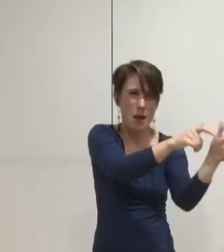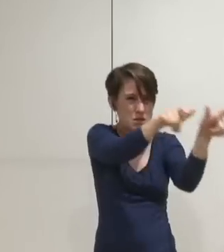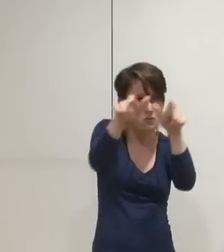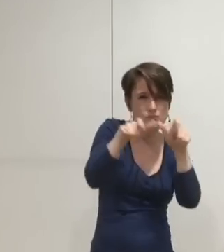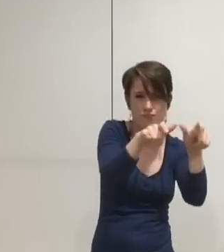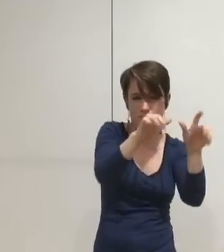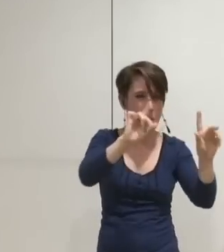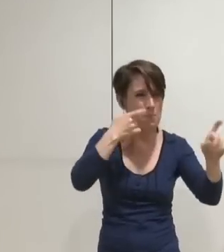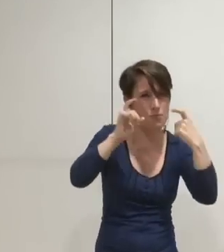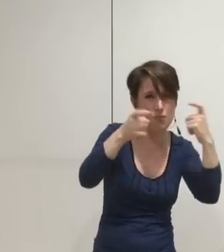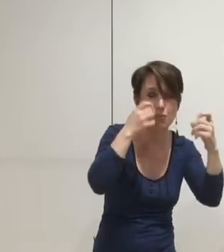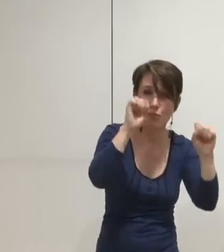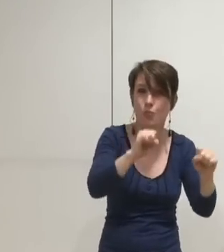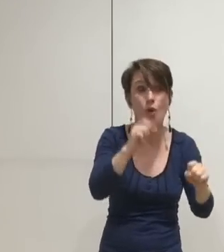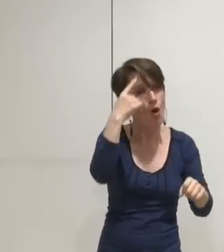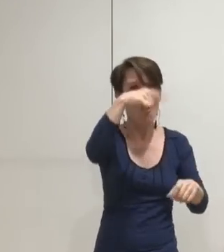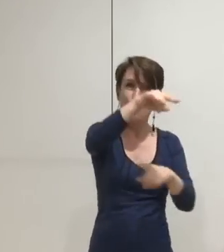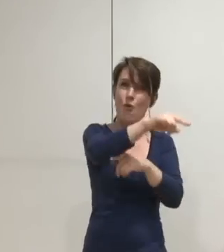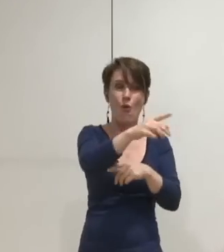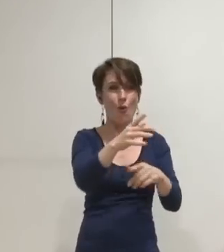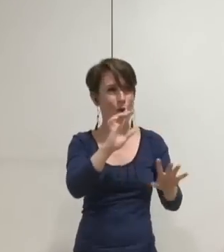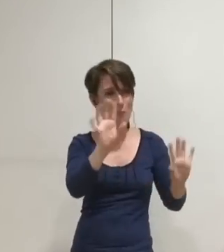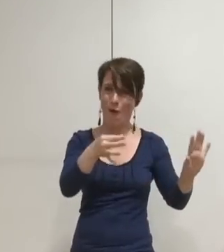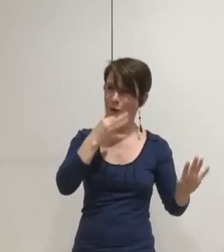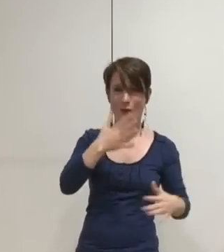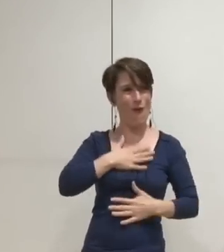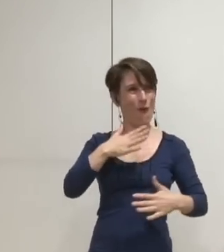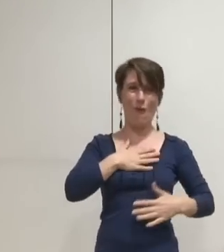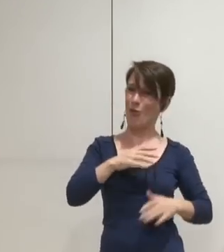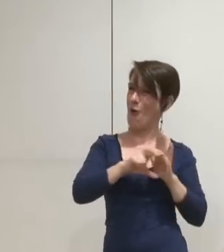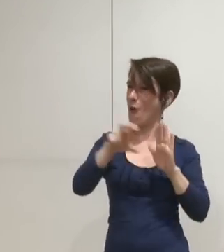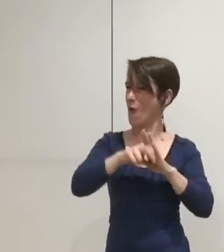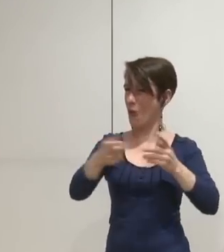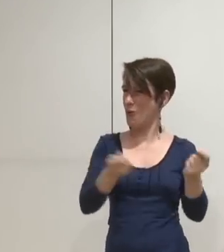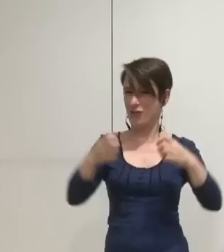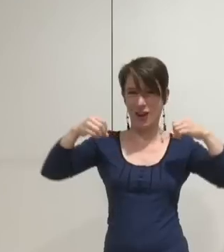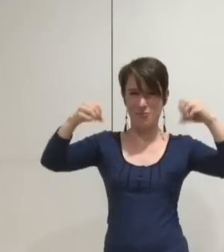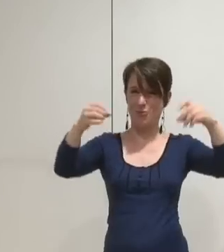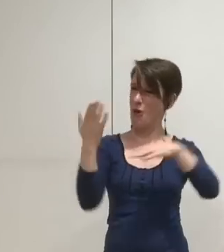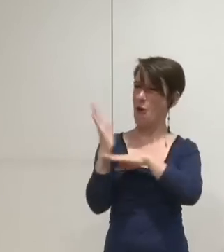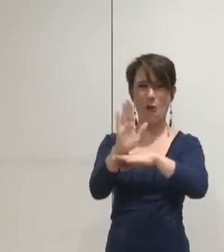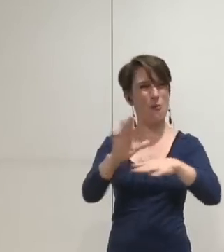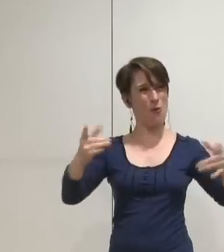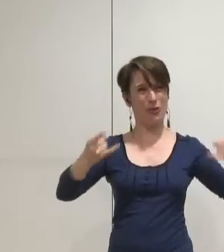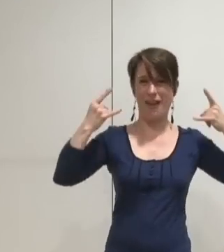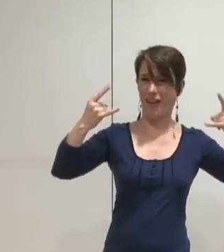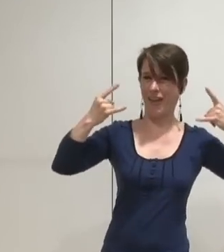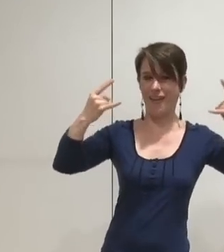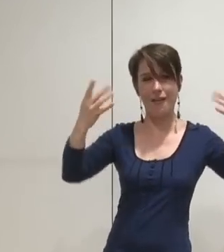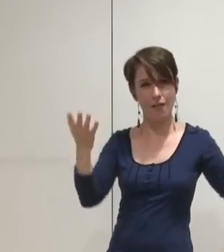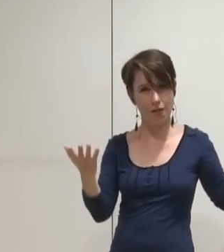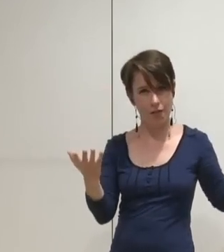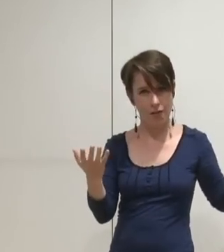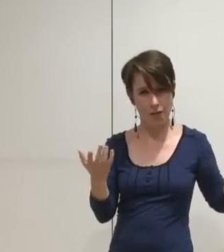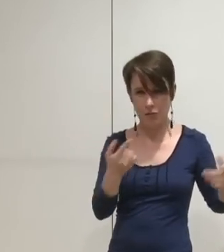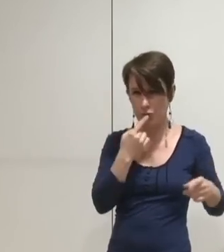chantier de prestige pour ces pour ces groupes là de prestige pour ces groupes-là et qu'ils n'auront absolument pas l'intention de